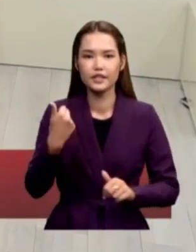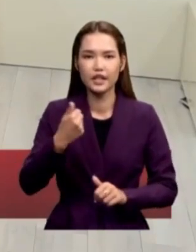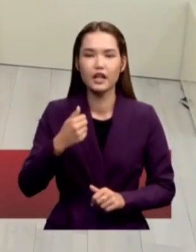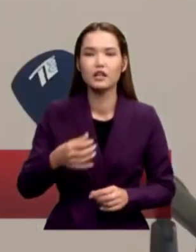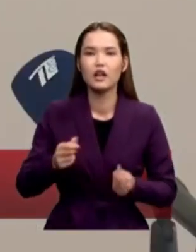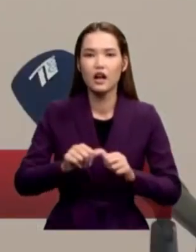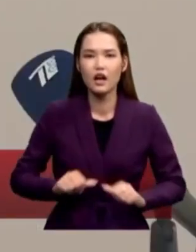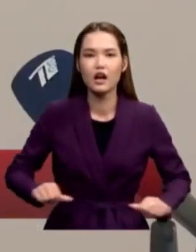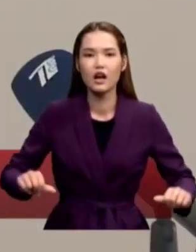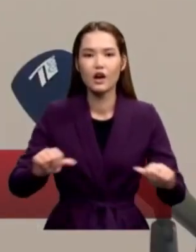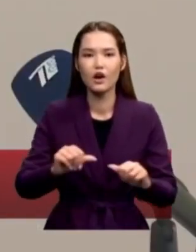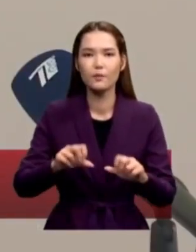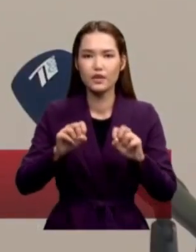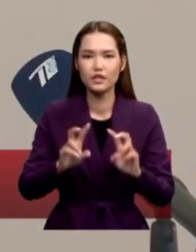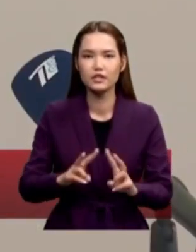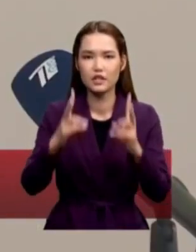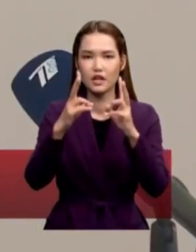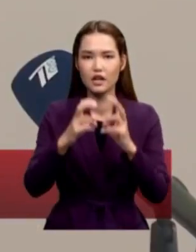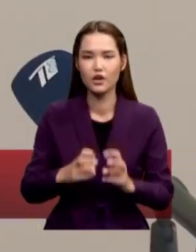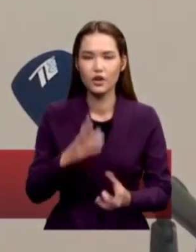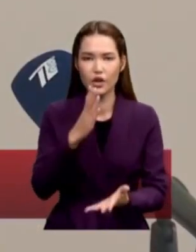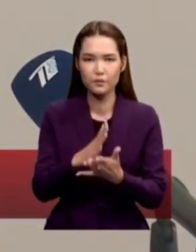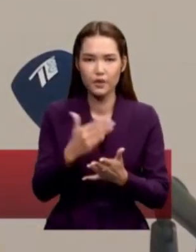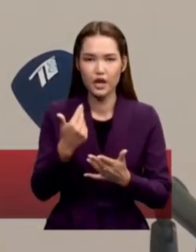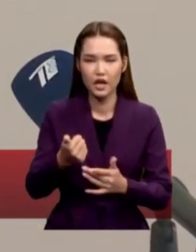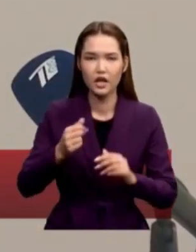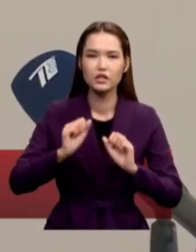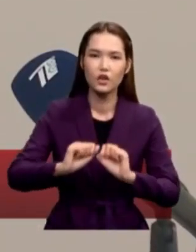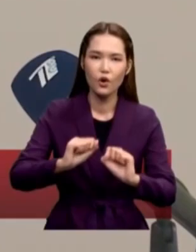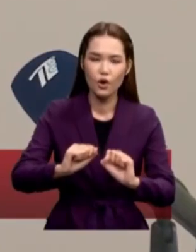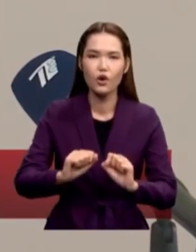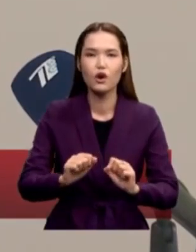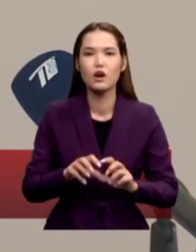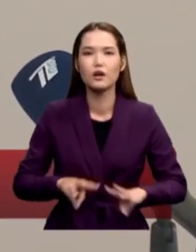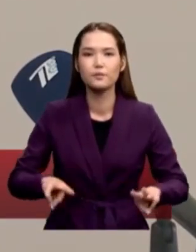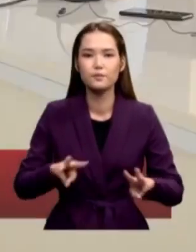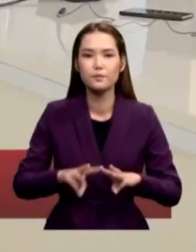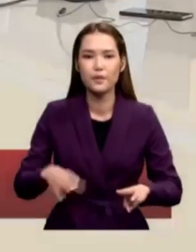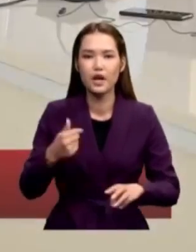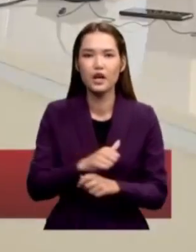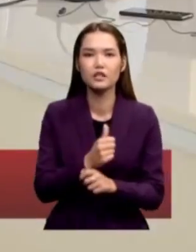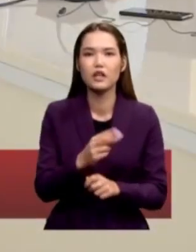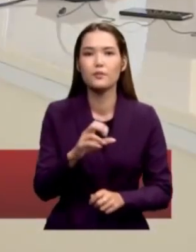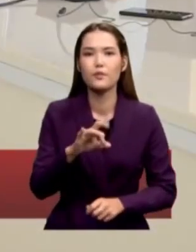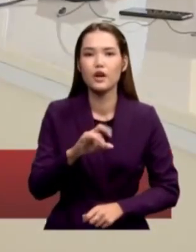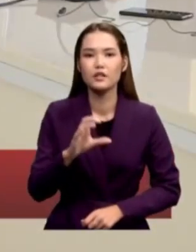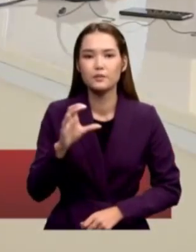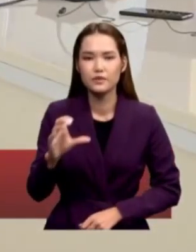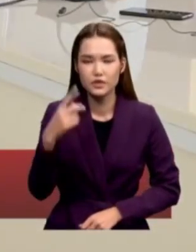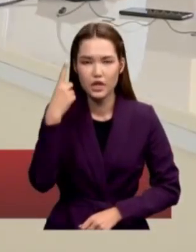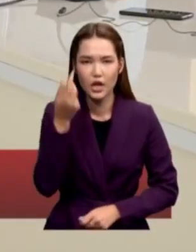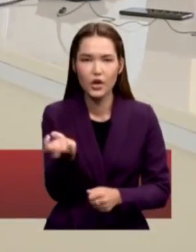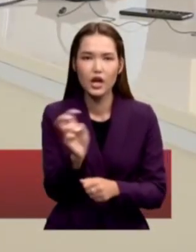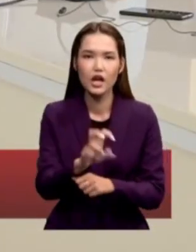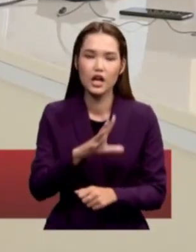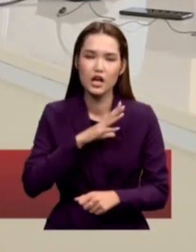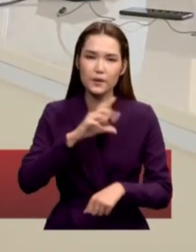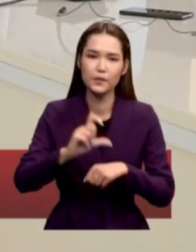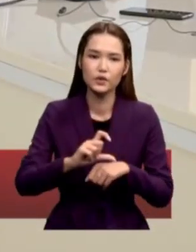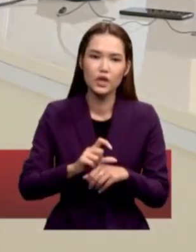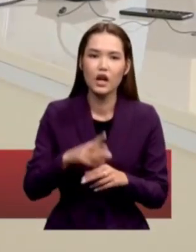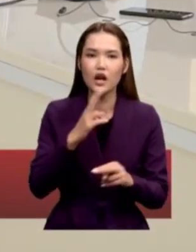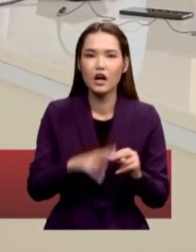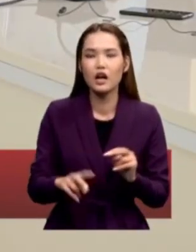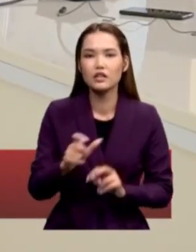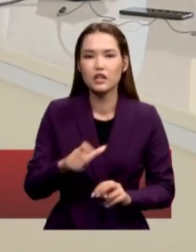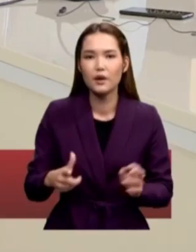комиссия құрылды. Оған Еңбек және халықты әлеуметтік қорғау министрлігінің бас инспекторы төрағалық етеді. Оның сөзінше апатқа